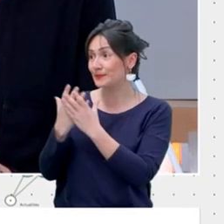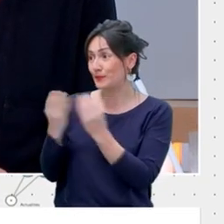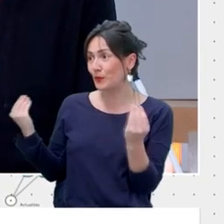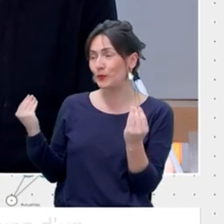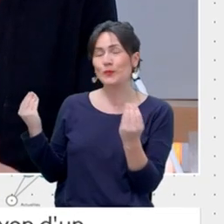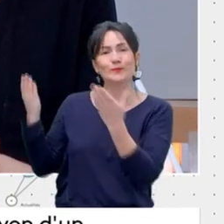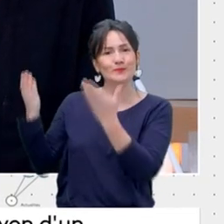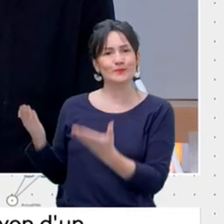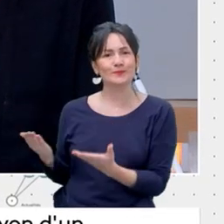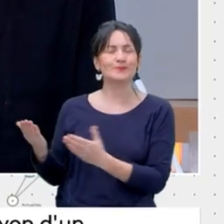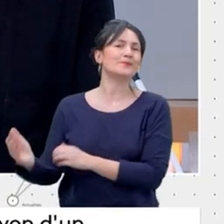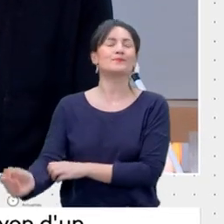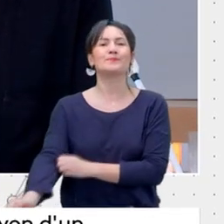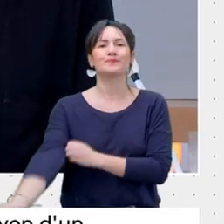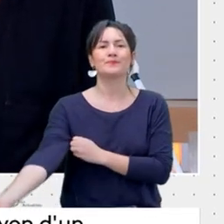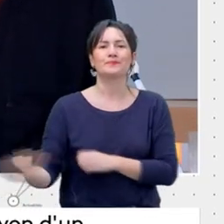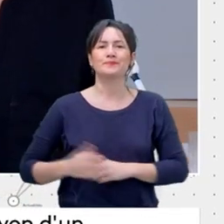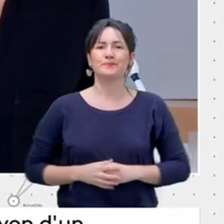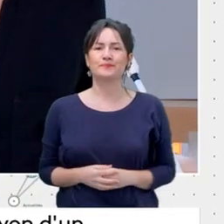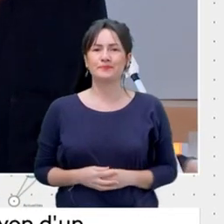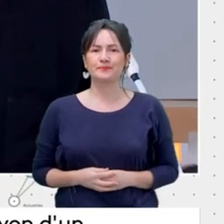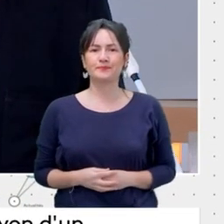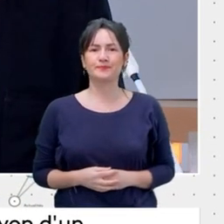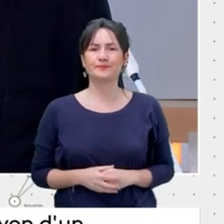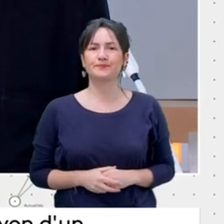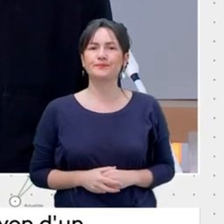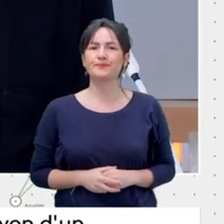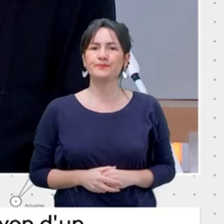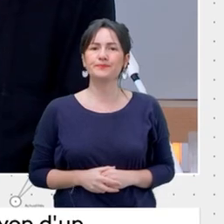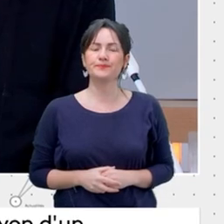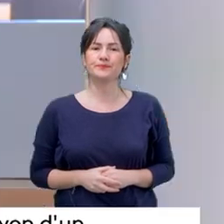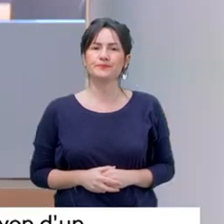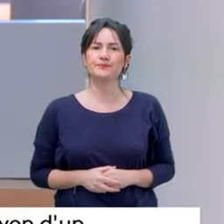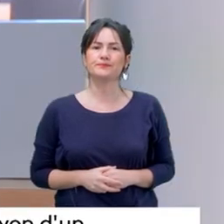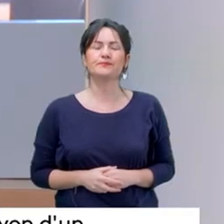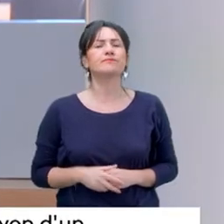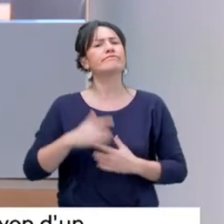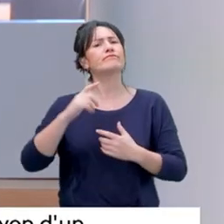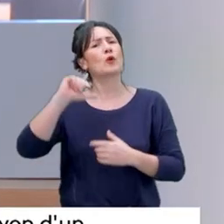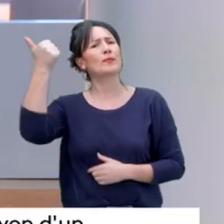présidente de la FNSEA, d'avoir été en direct avec nous sur France Info. Édouard Philippe le mentionnait.